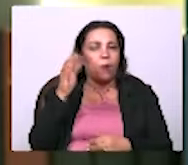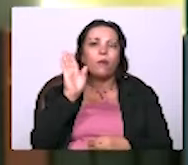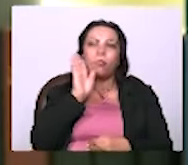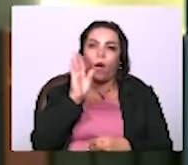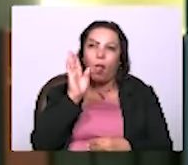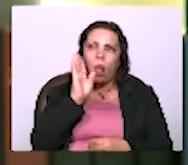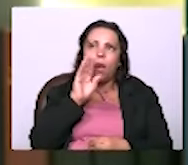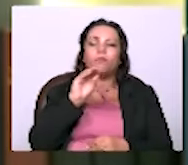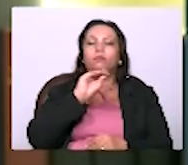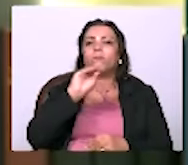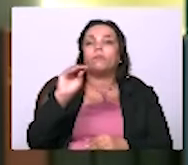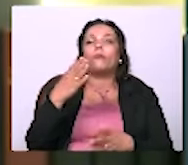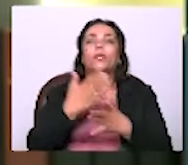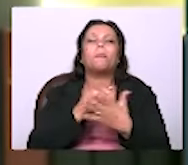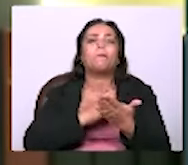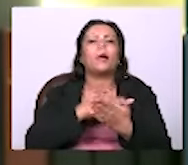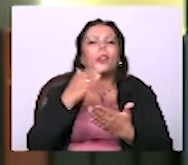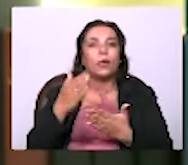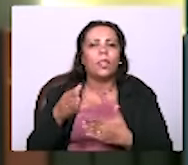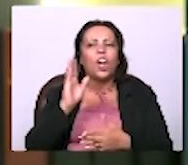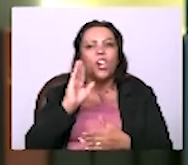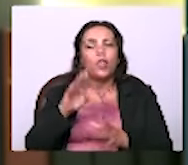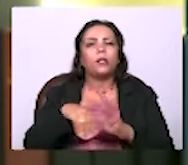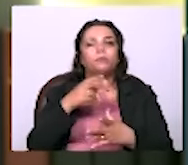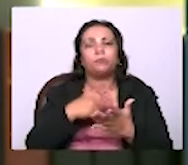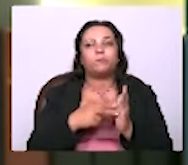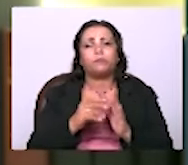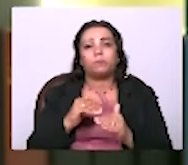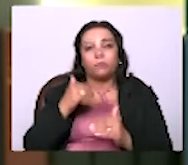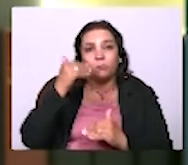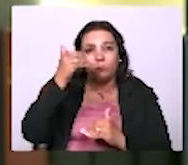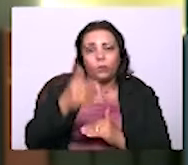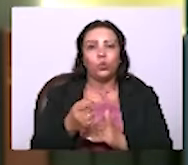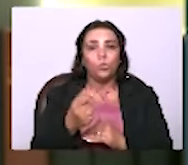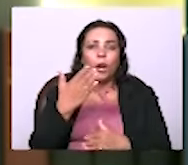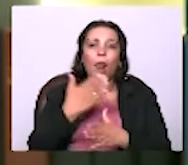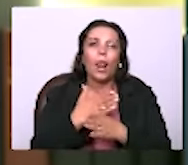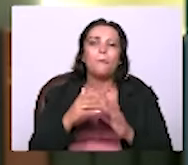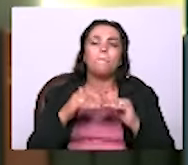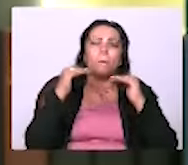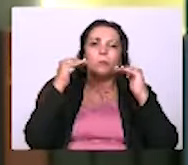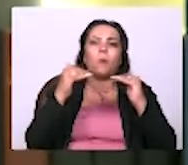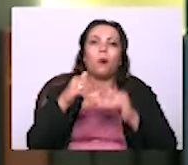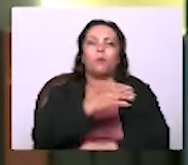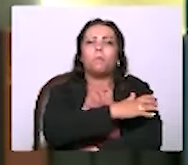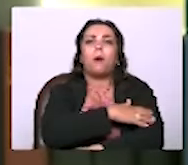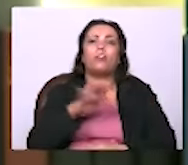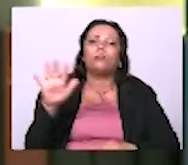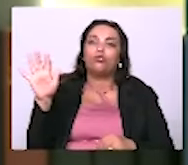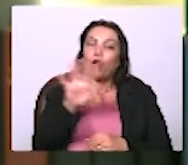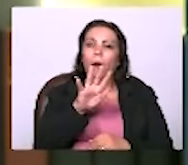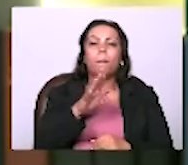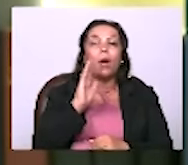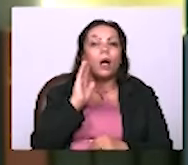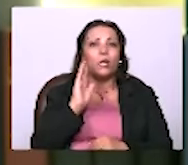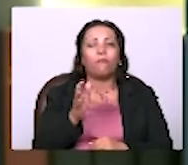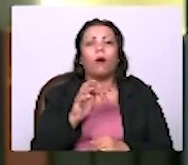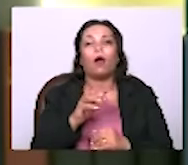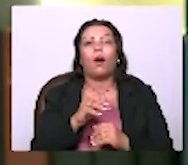وبياخد توجيه بعد كده يقدر لما يطلع شويه على مستوى البرلمان او على مستوى ان